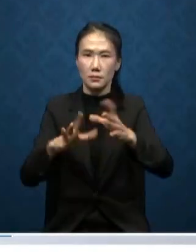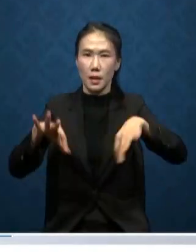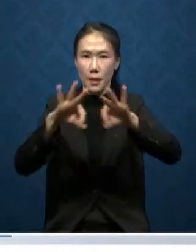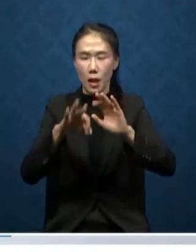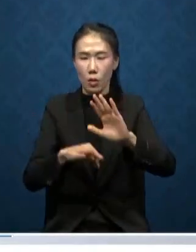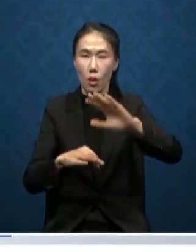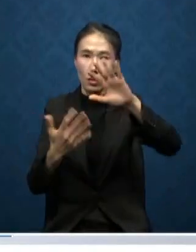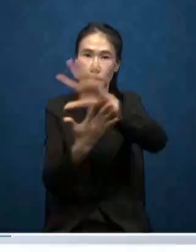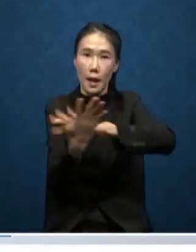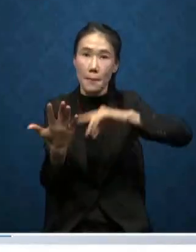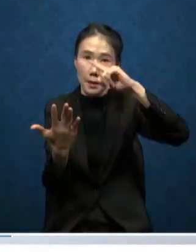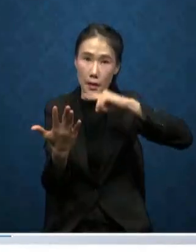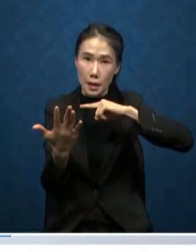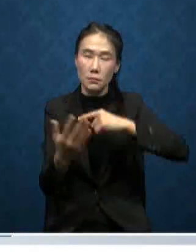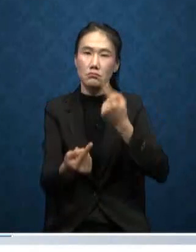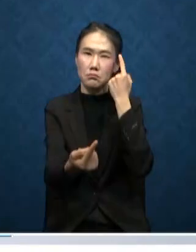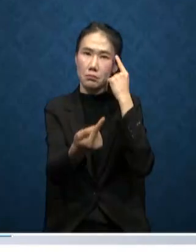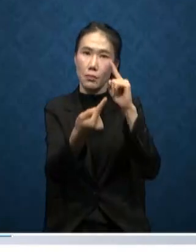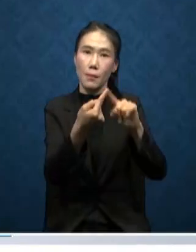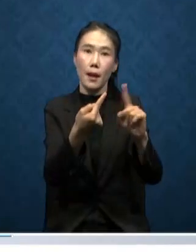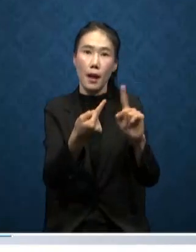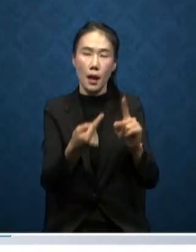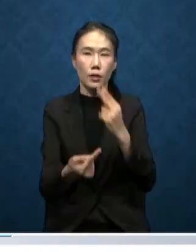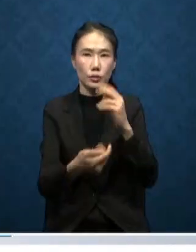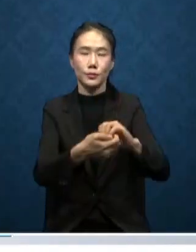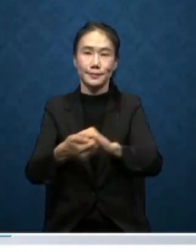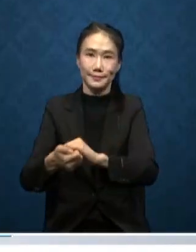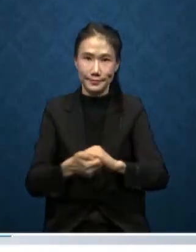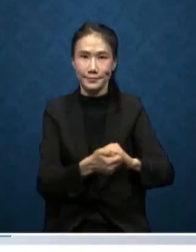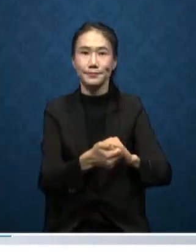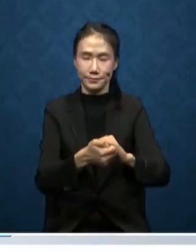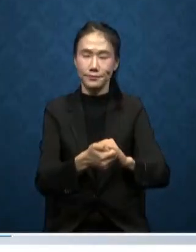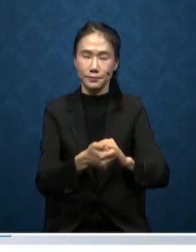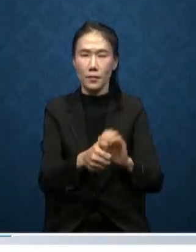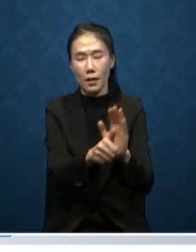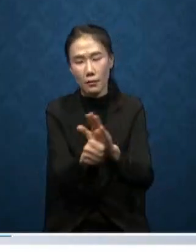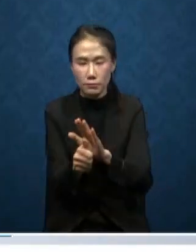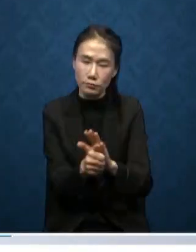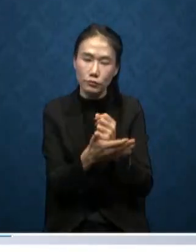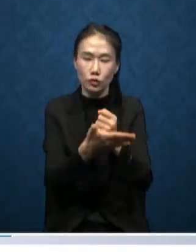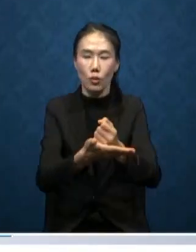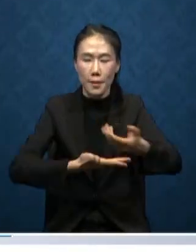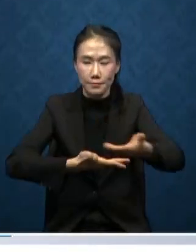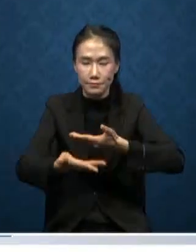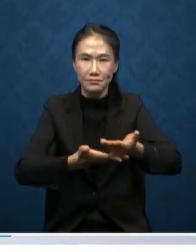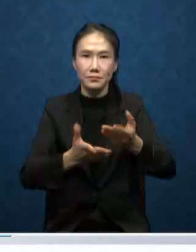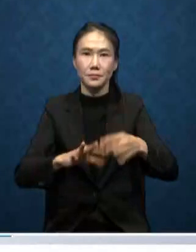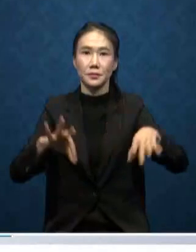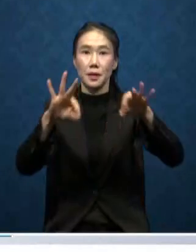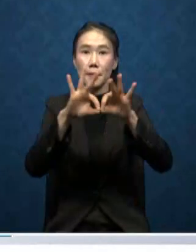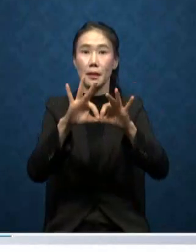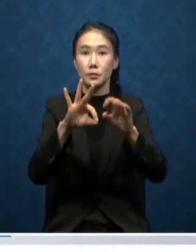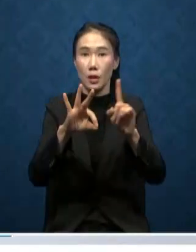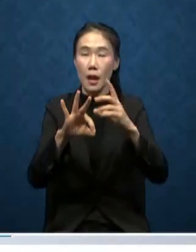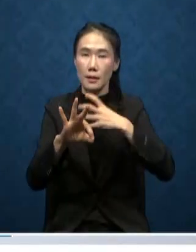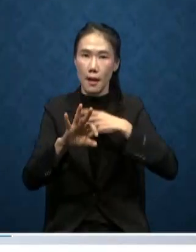ชาติเพราะเล็งเห็นว่าความสามัคคีและความปรองดองเป็นปัจจัยสำคัญที่